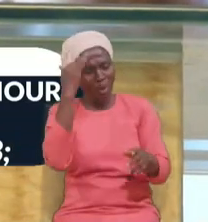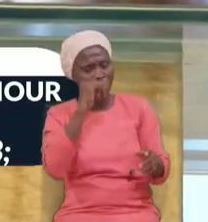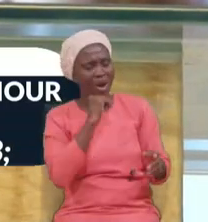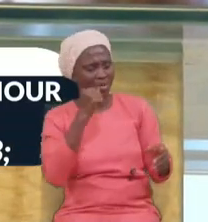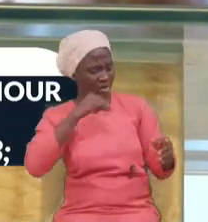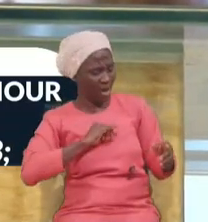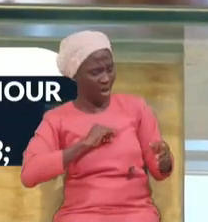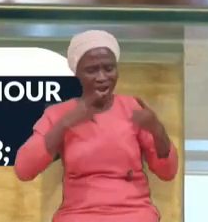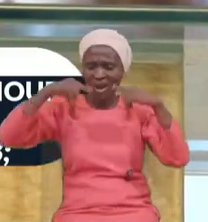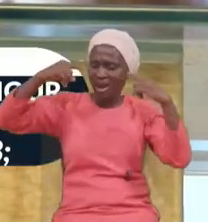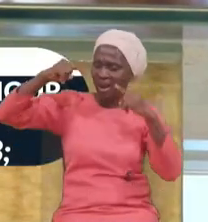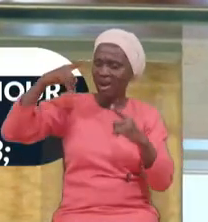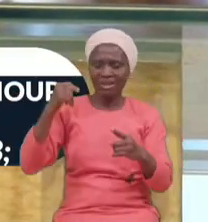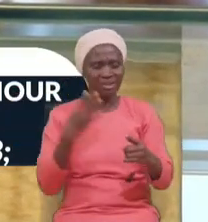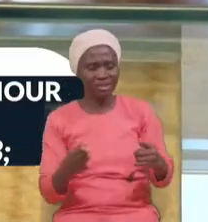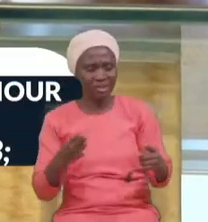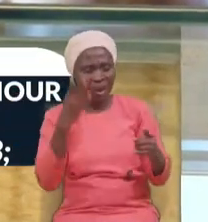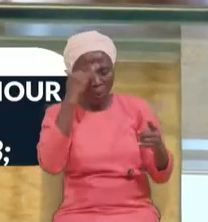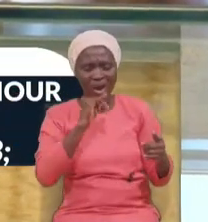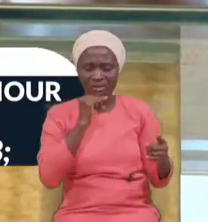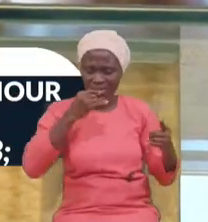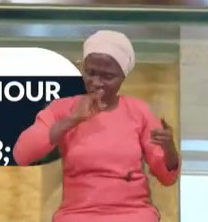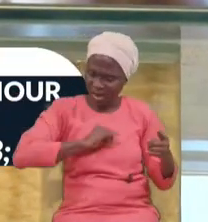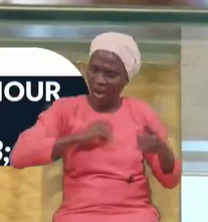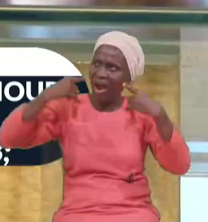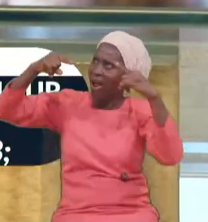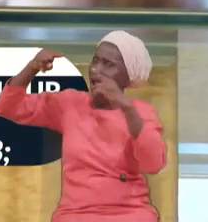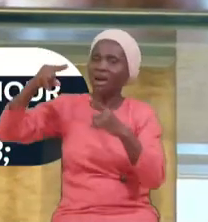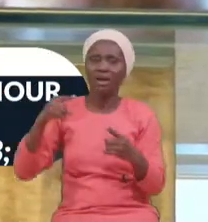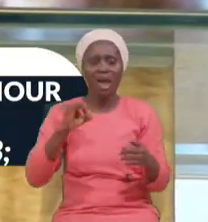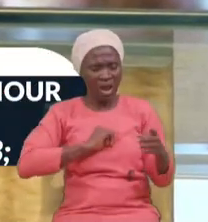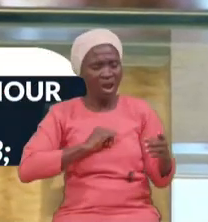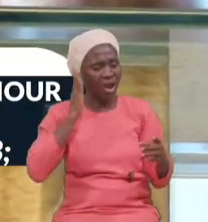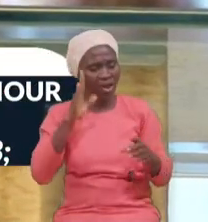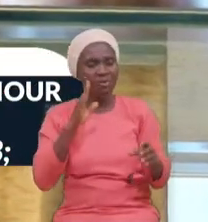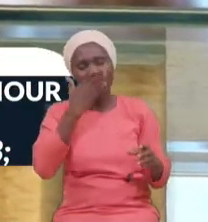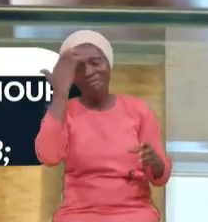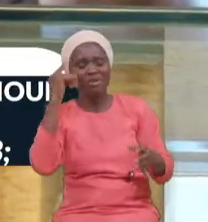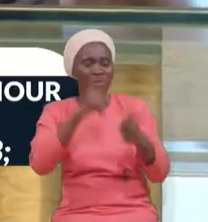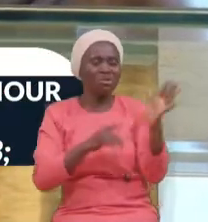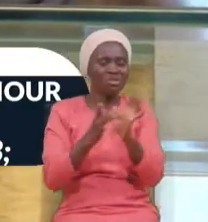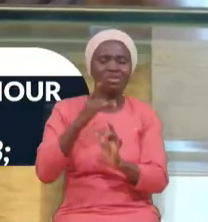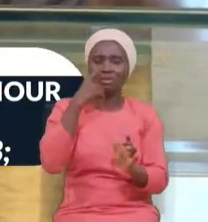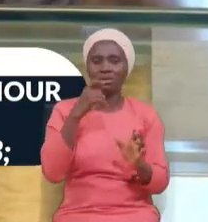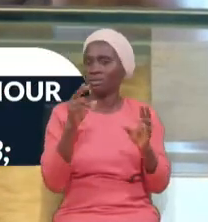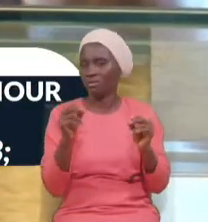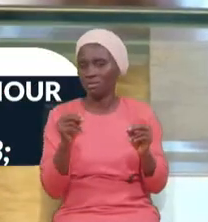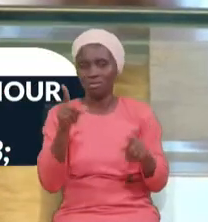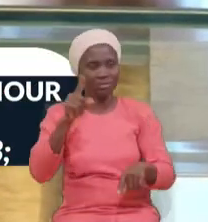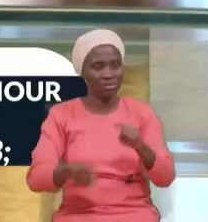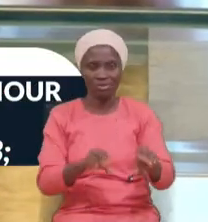dire aux gens et publier cela? Pourquoi ne dois-je pas, sinon, divulguer cela? Je dois le faire. Oubliez ce que Jésus a dit.